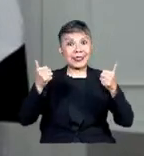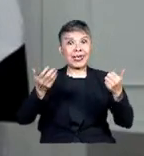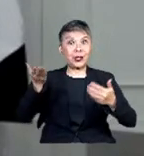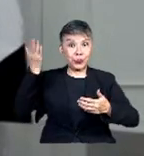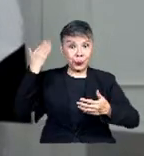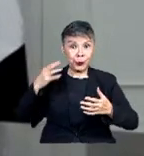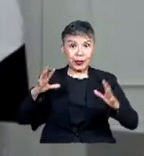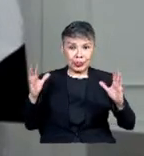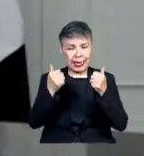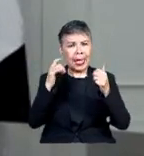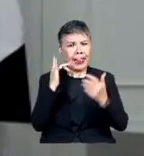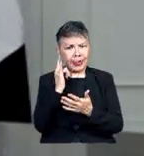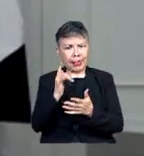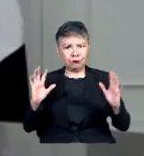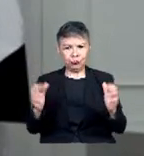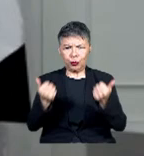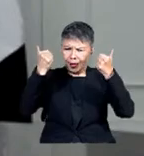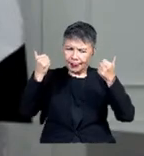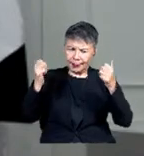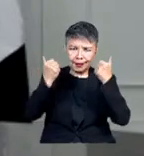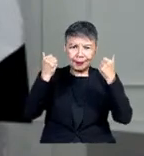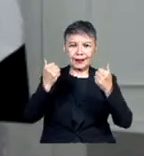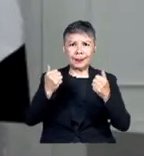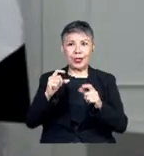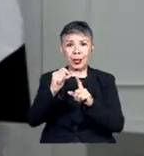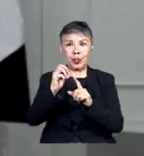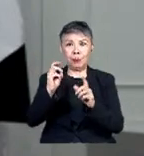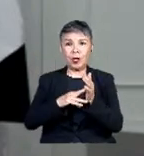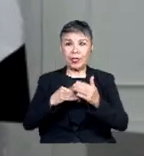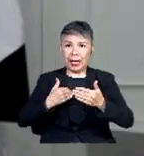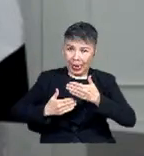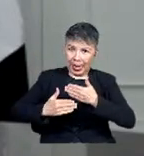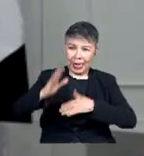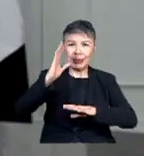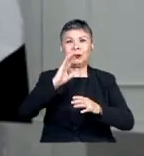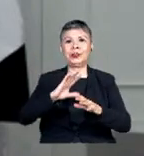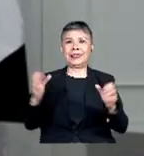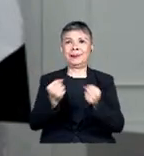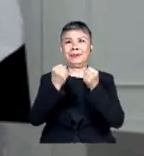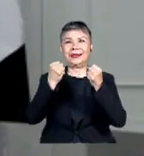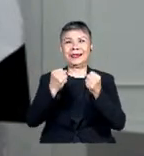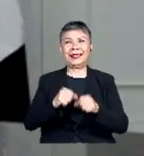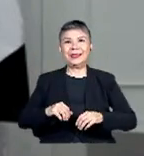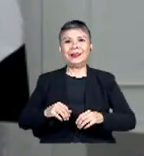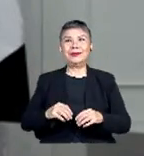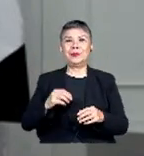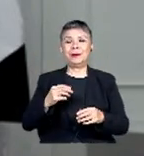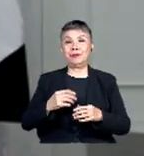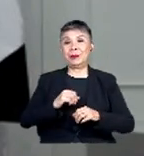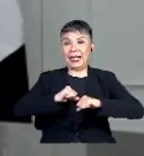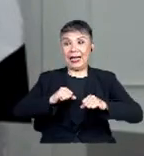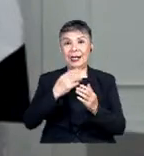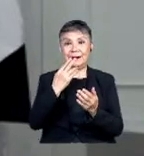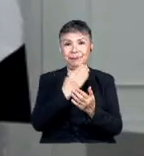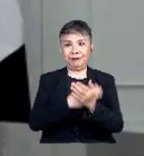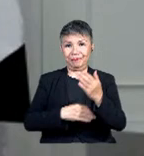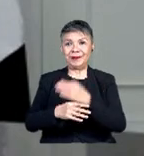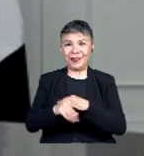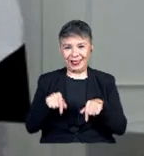sudah diraih atau didapatkan pada saat PON juga kita bisa dapatkan pada saat penyelenggaraan